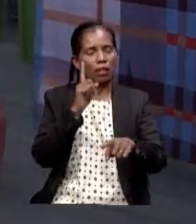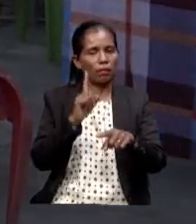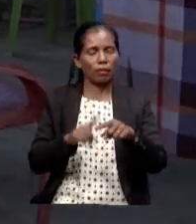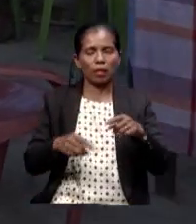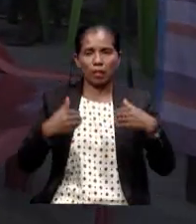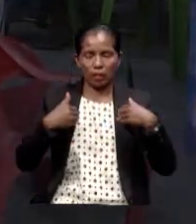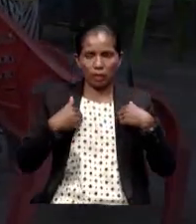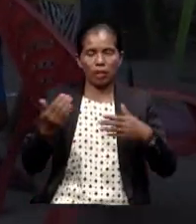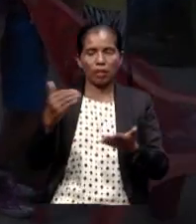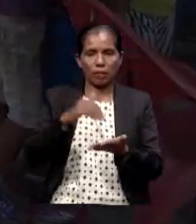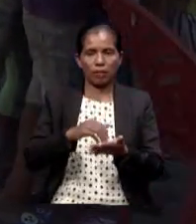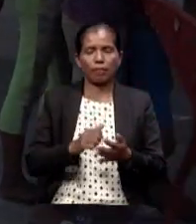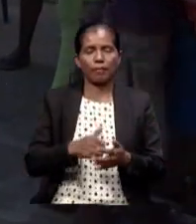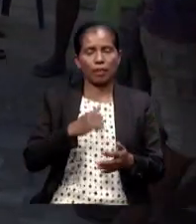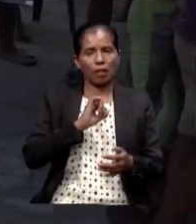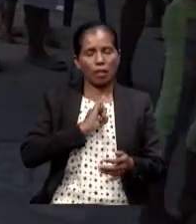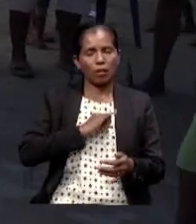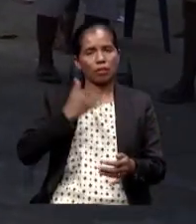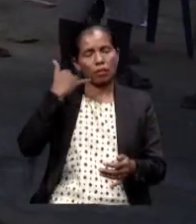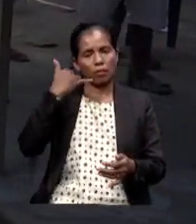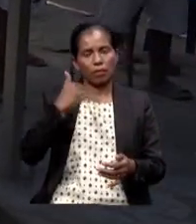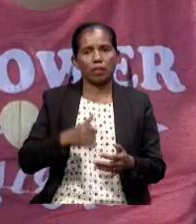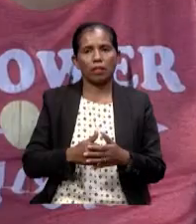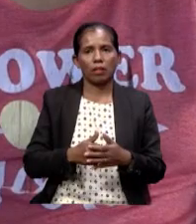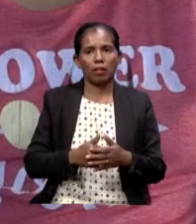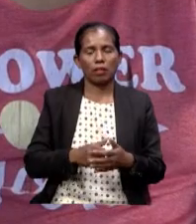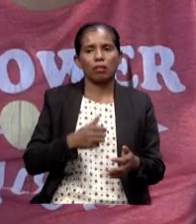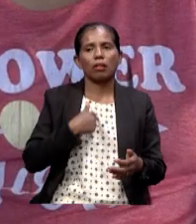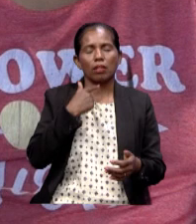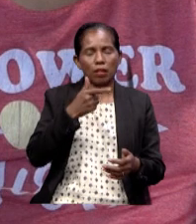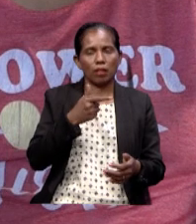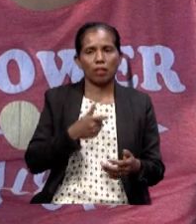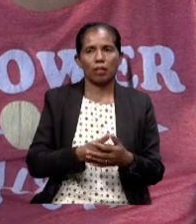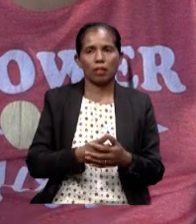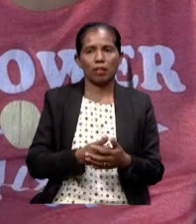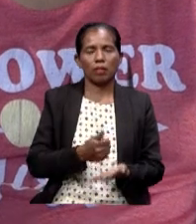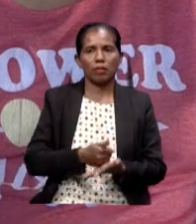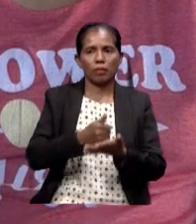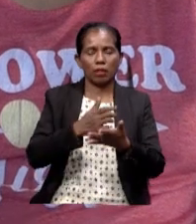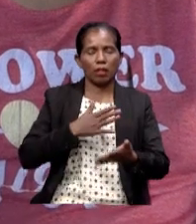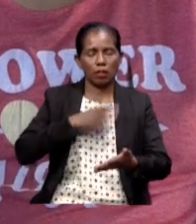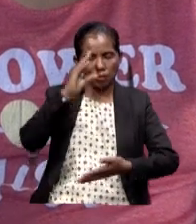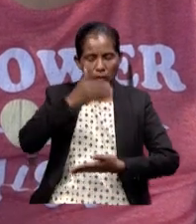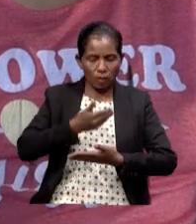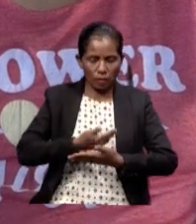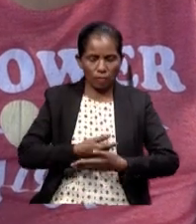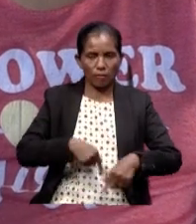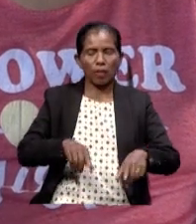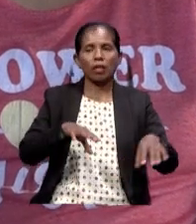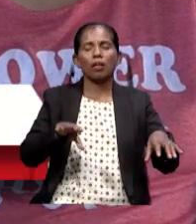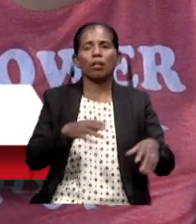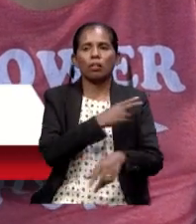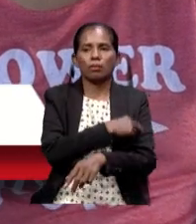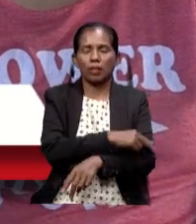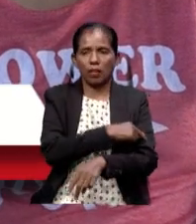tan. Au telefone ambulância, dembe, mana? Ablan saya kara sudah lah metulau ni ombo hospital lai. Sira des ni antum